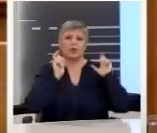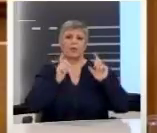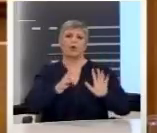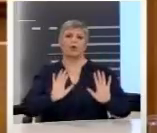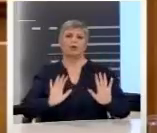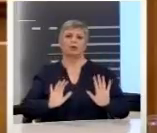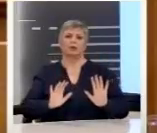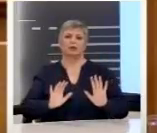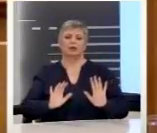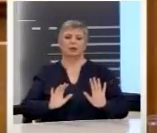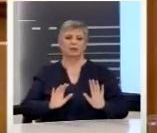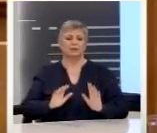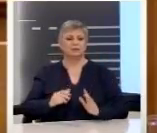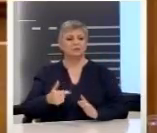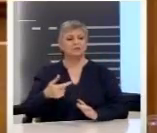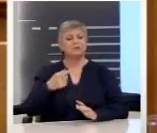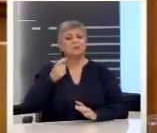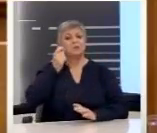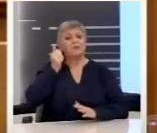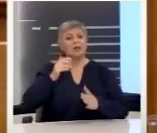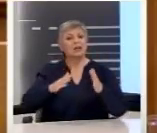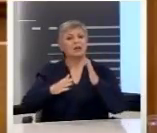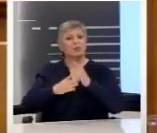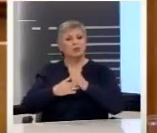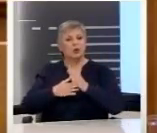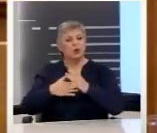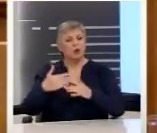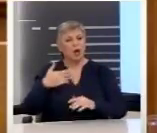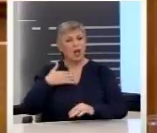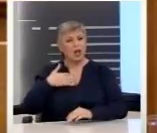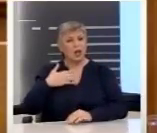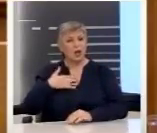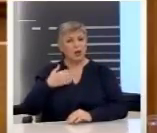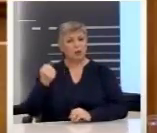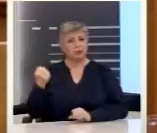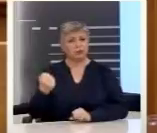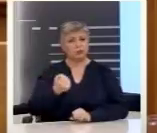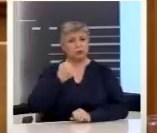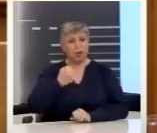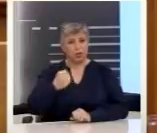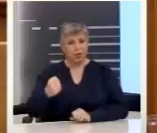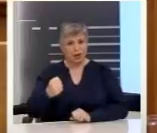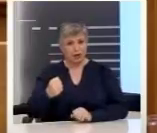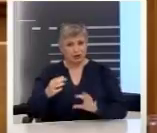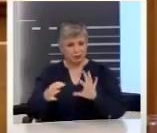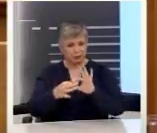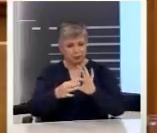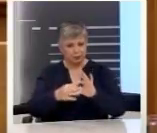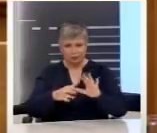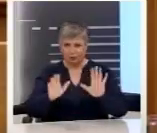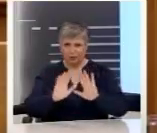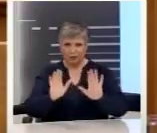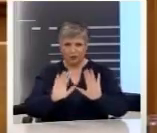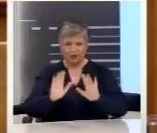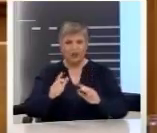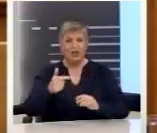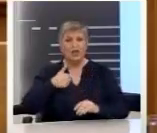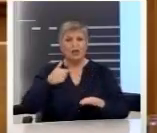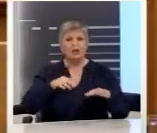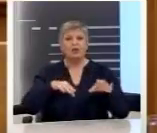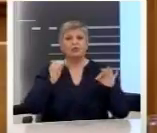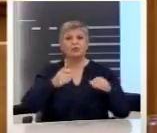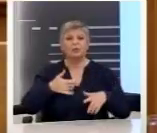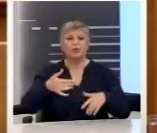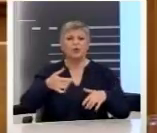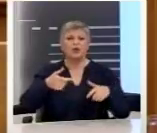Κύριε Πρόεδρε, ποτέ δεν συνεργάστηκα με την ακροδεξιά. Εγώ ξεκίνησα από τη Διανά του Κωστή Στεφανόπουλου και εν συνεχεία